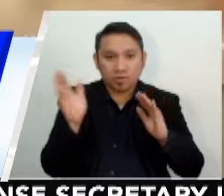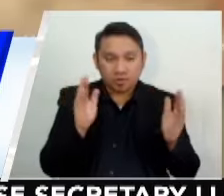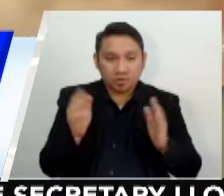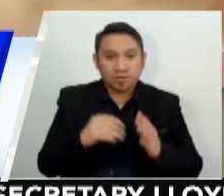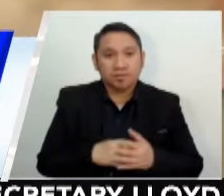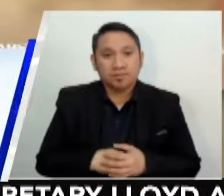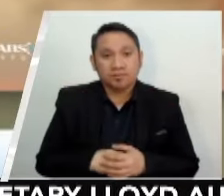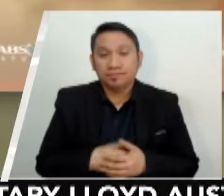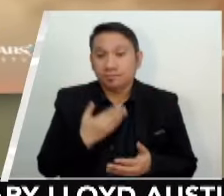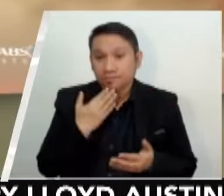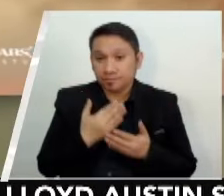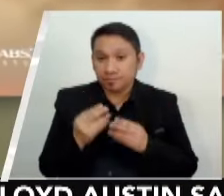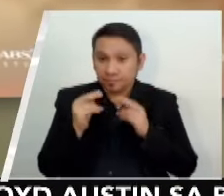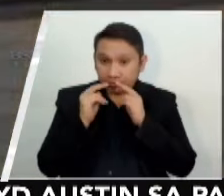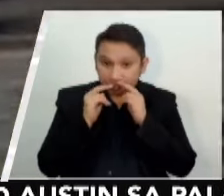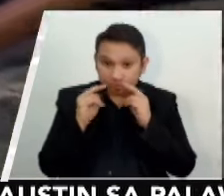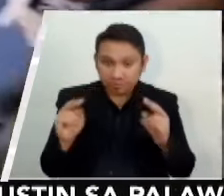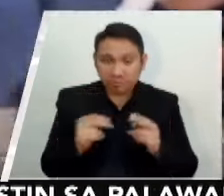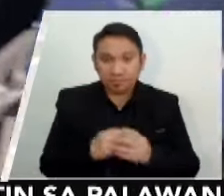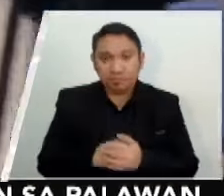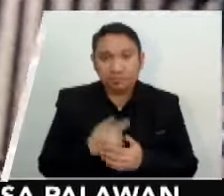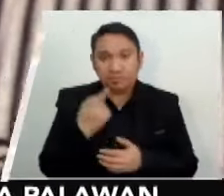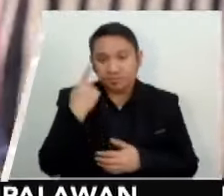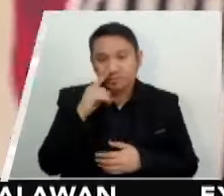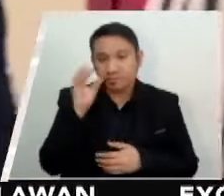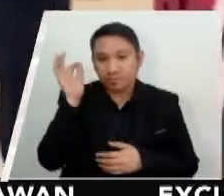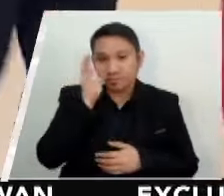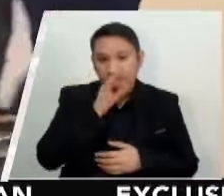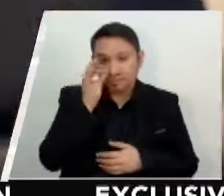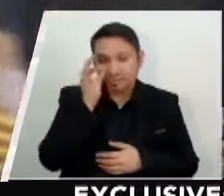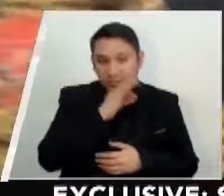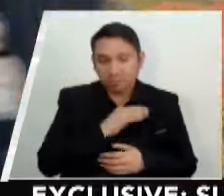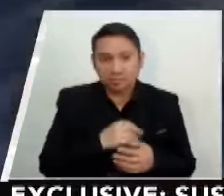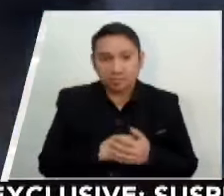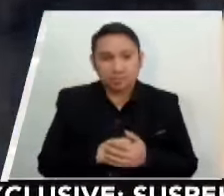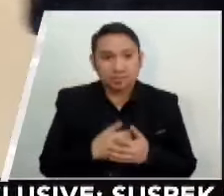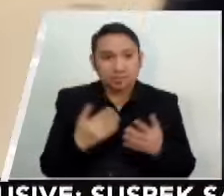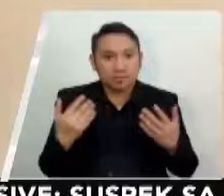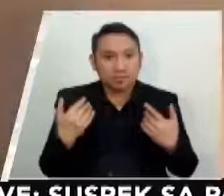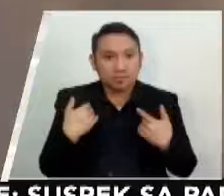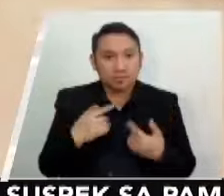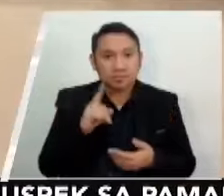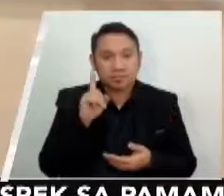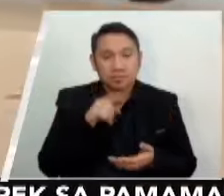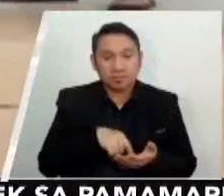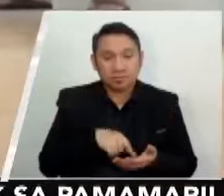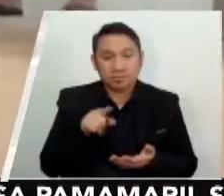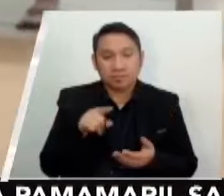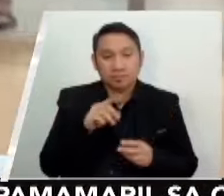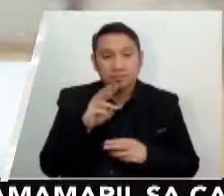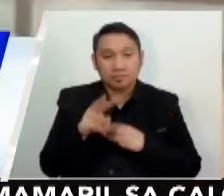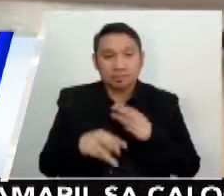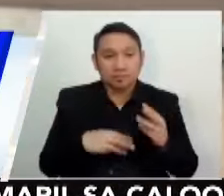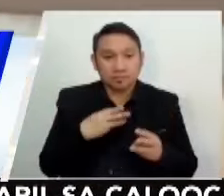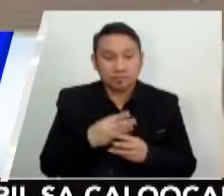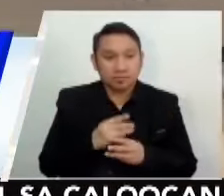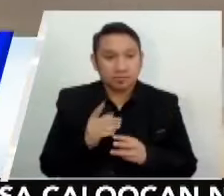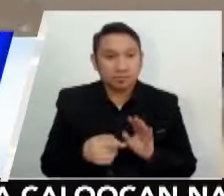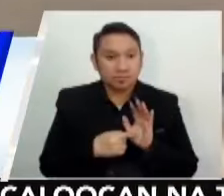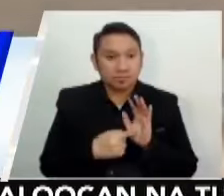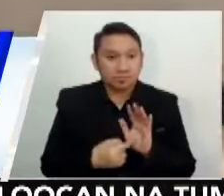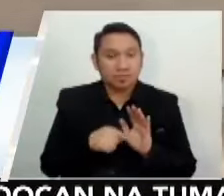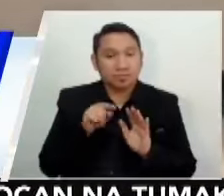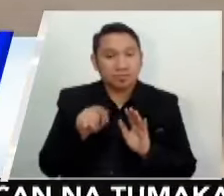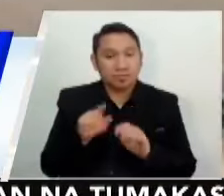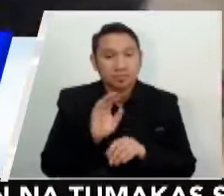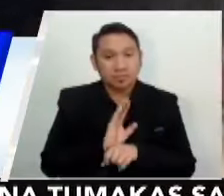news naman para sa Global Pinoys dahil dagdag sa mahigit 1,000 cinemas worldwide ang showing ng pelikula sa